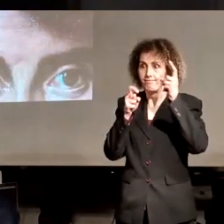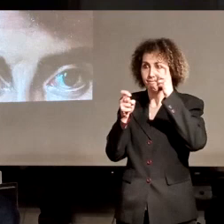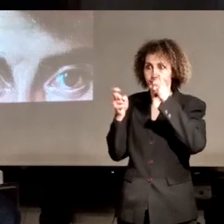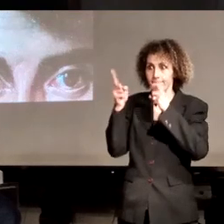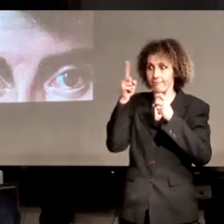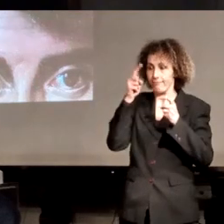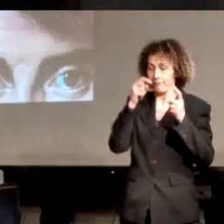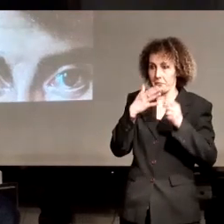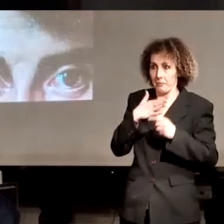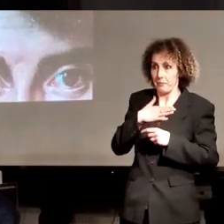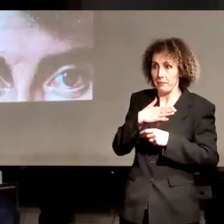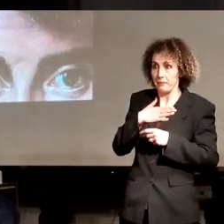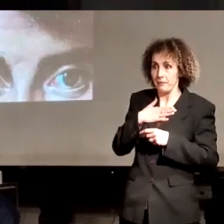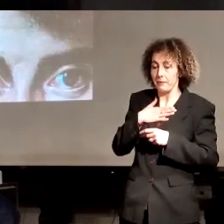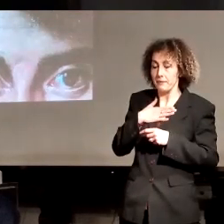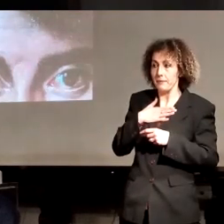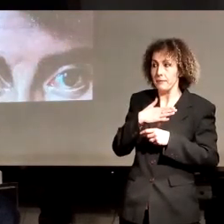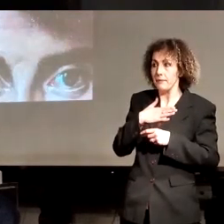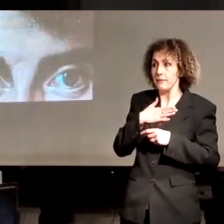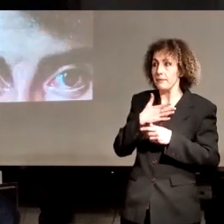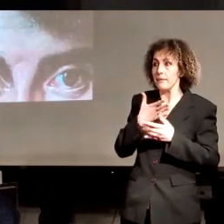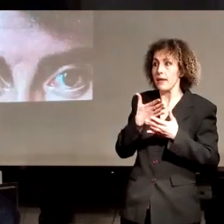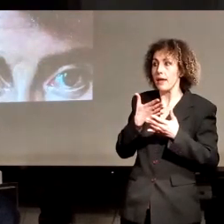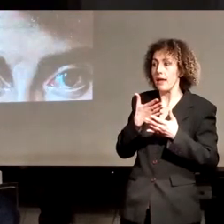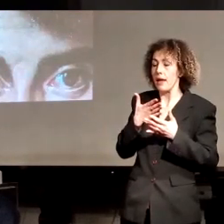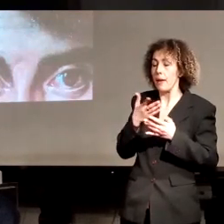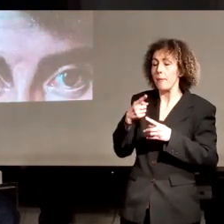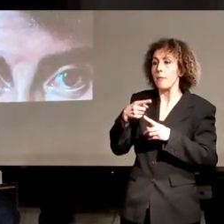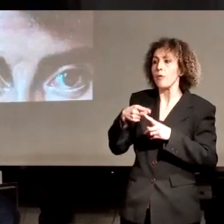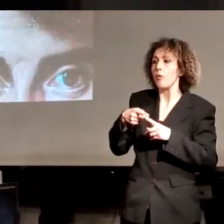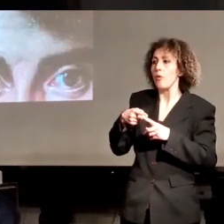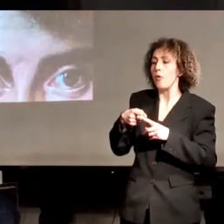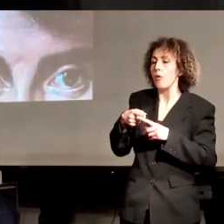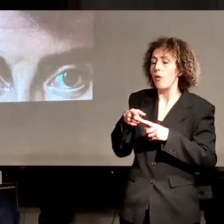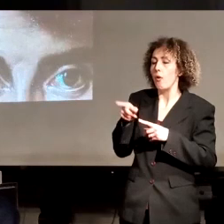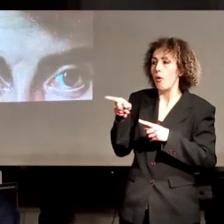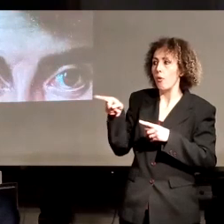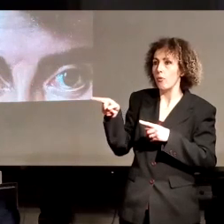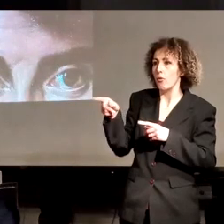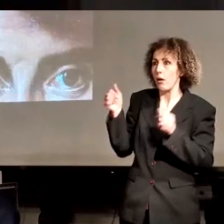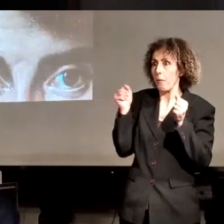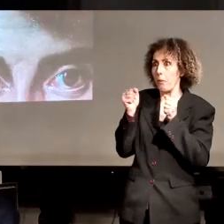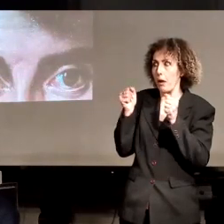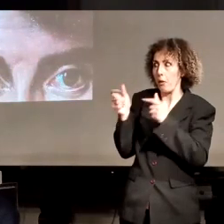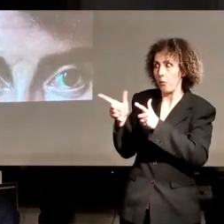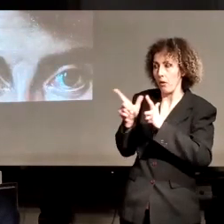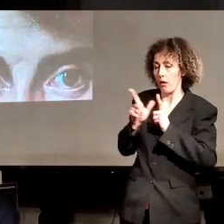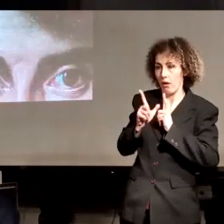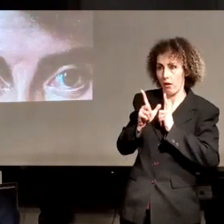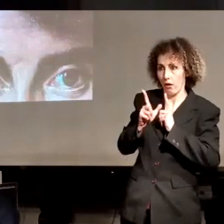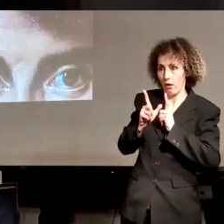mie preoccupazioni e il terrore che il visitatore mi incuteva